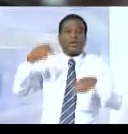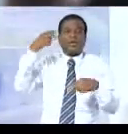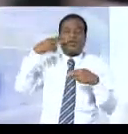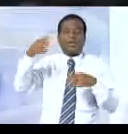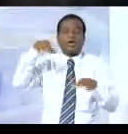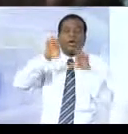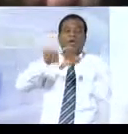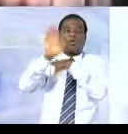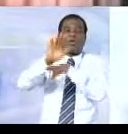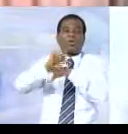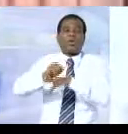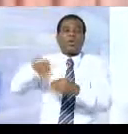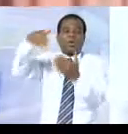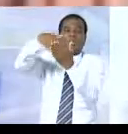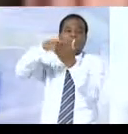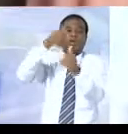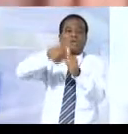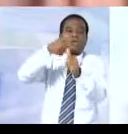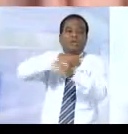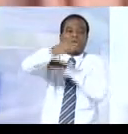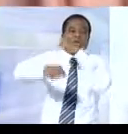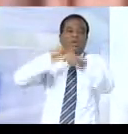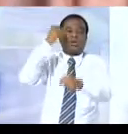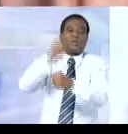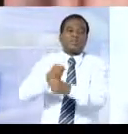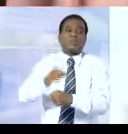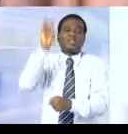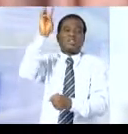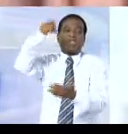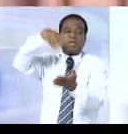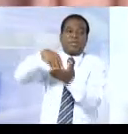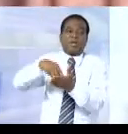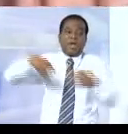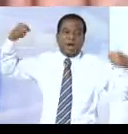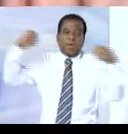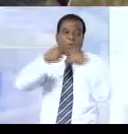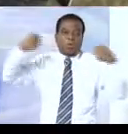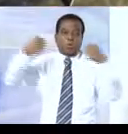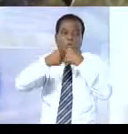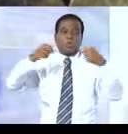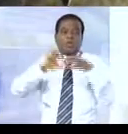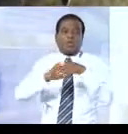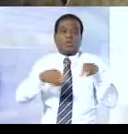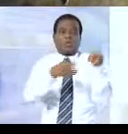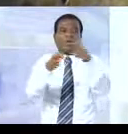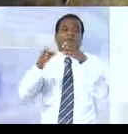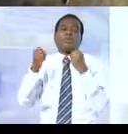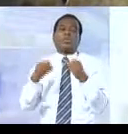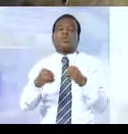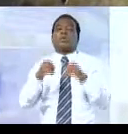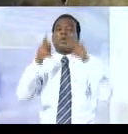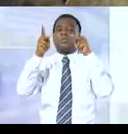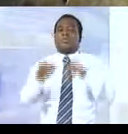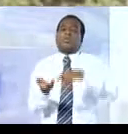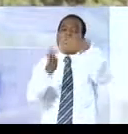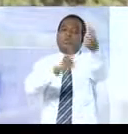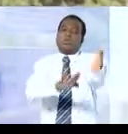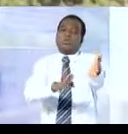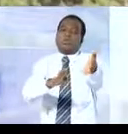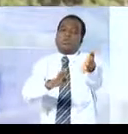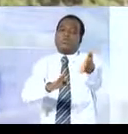Côte d'Ivoire, on enregistre chaque année en moyenne 6000 accidents de la route, occasionnant 600 tués, 11 000